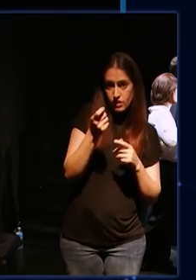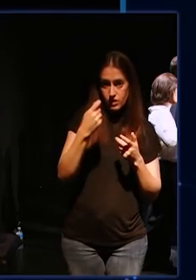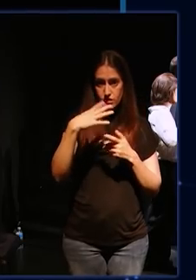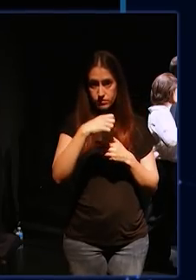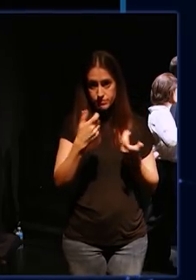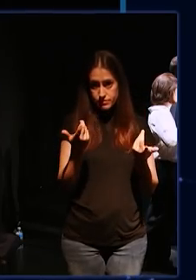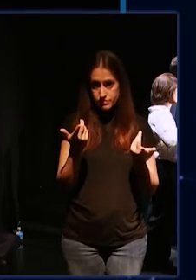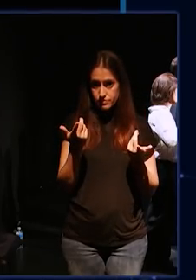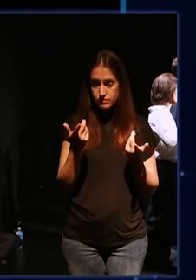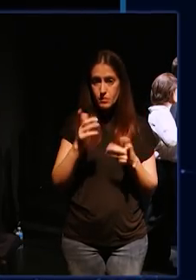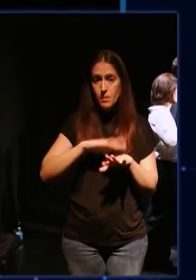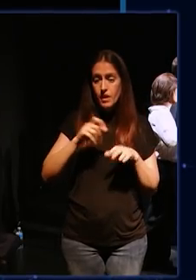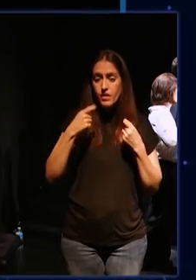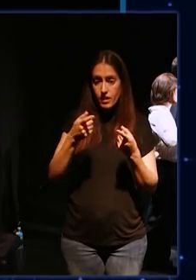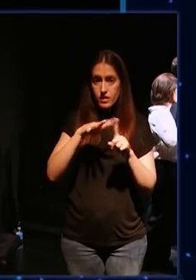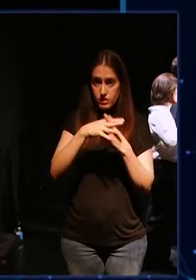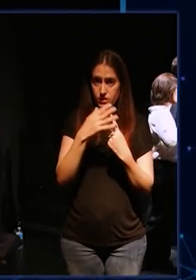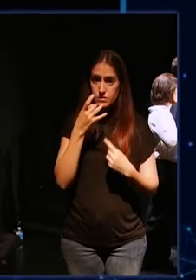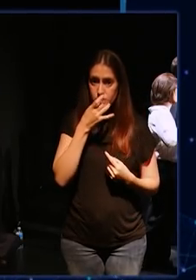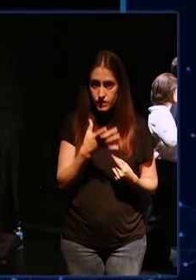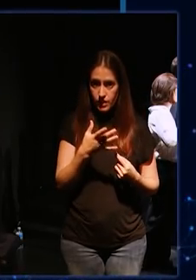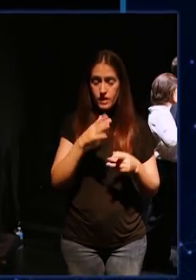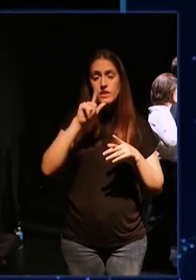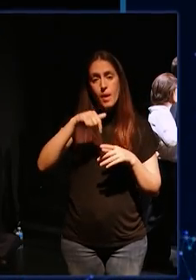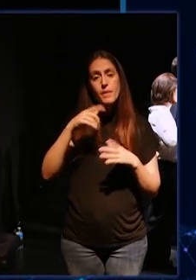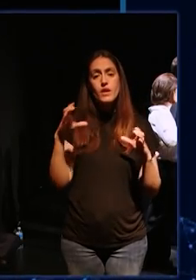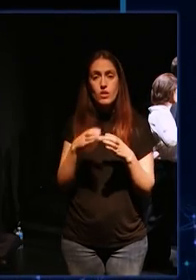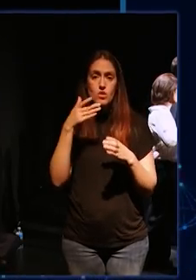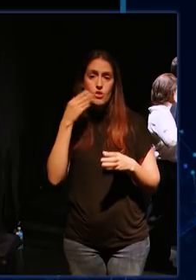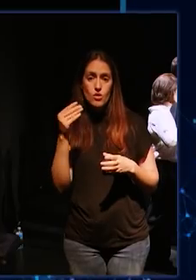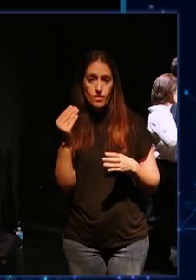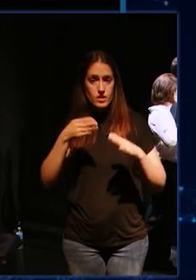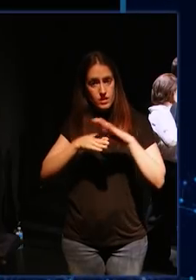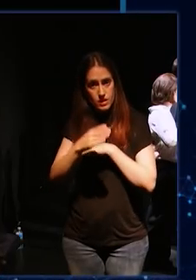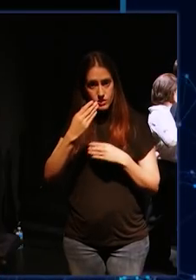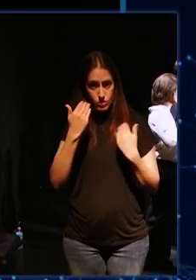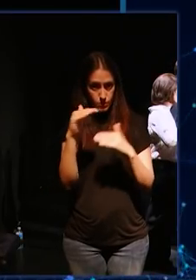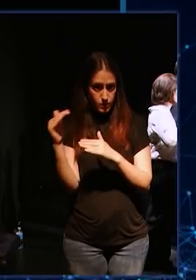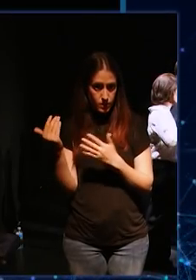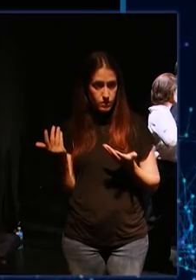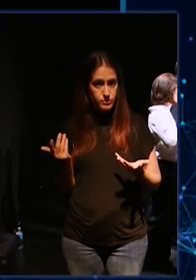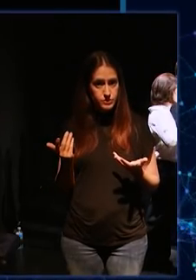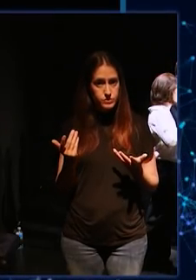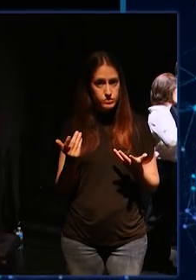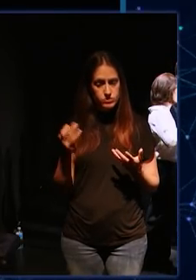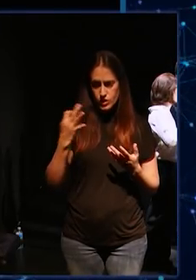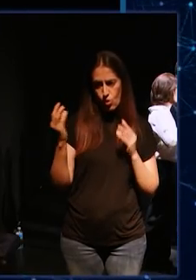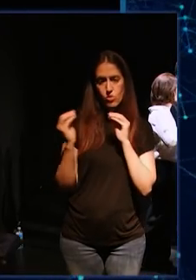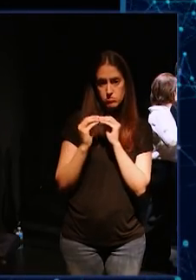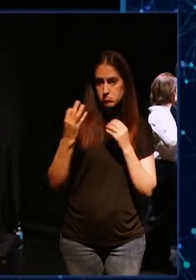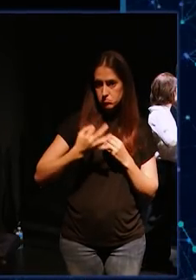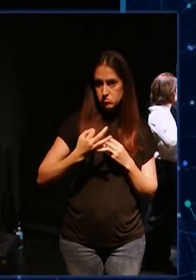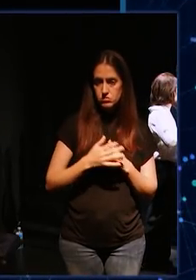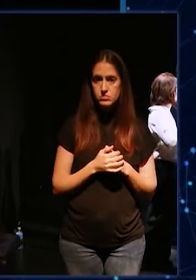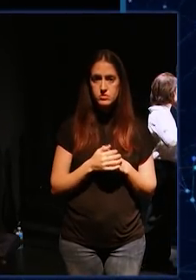en definitiva, facilitando a los jóvenes ese acceso a la vivienda. Allí nos encontraremos. A